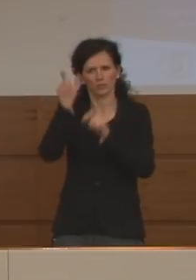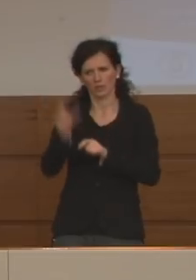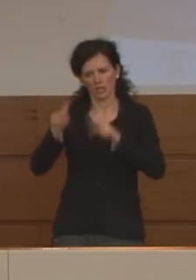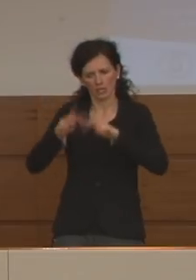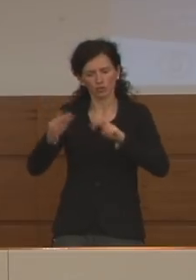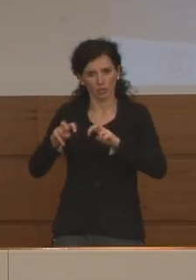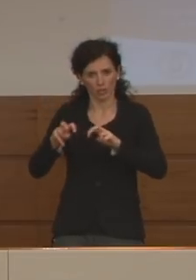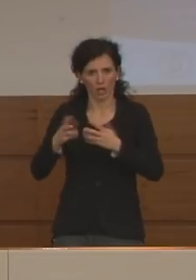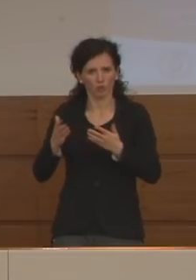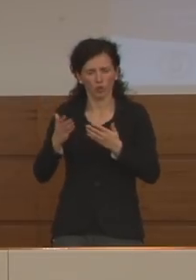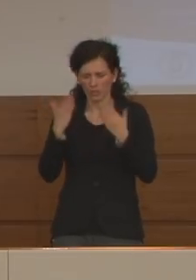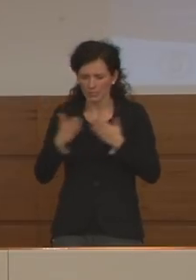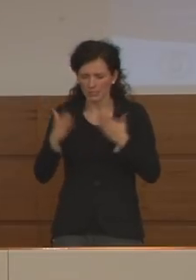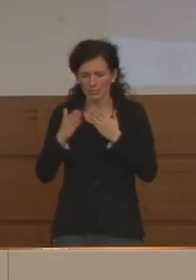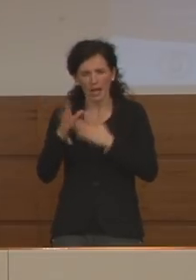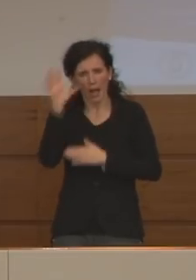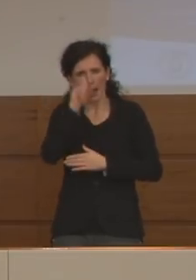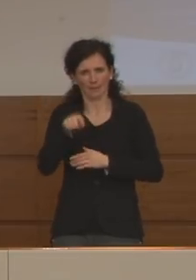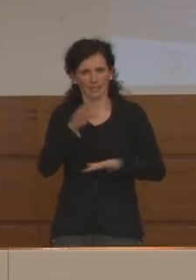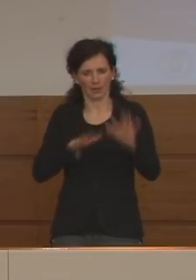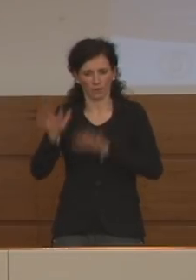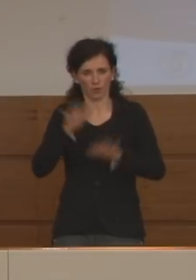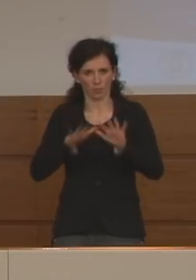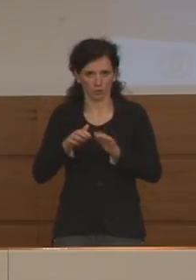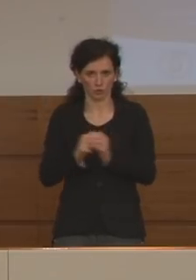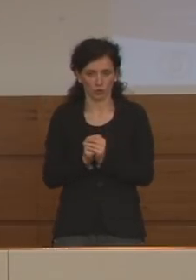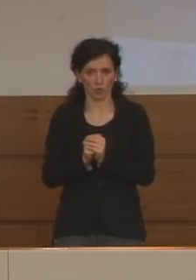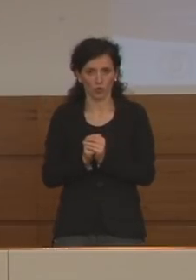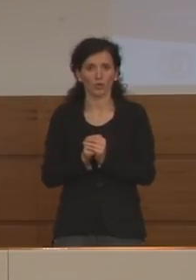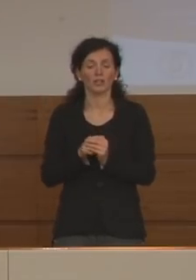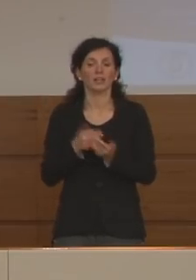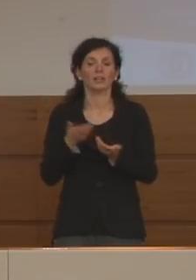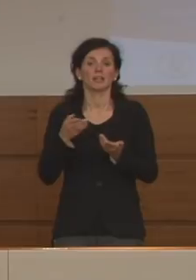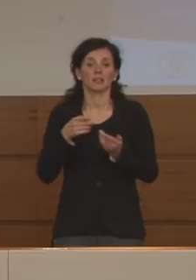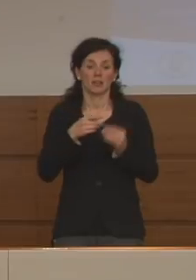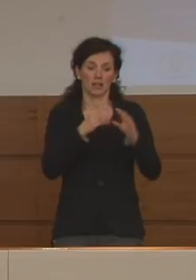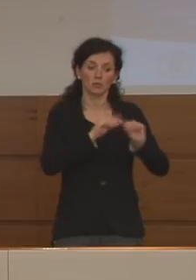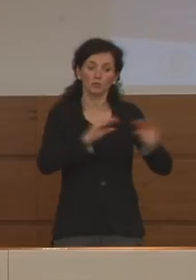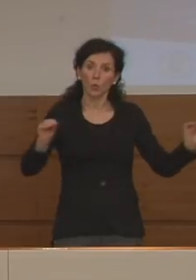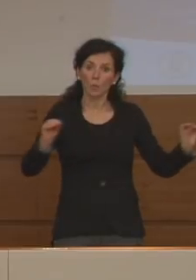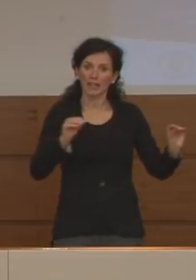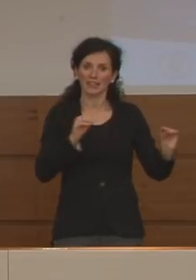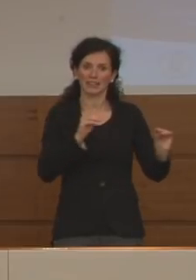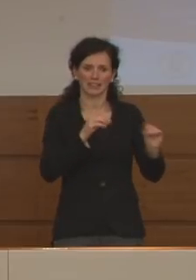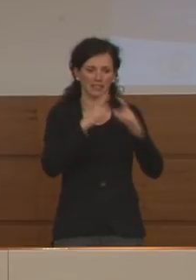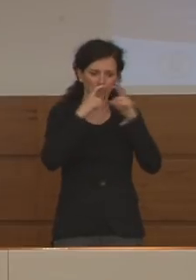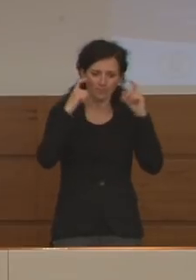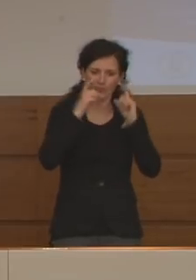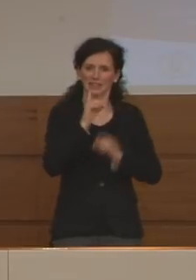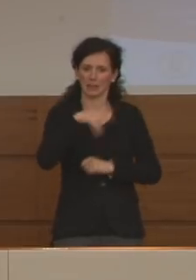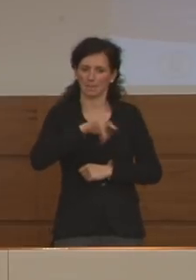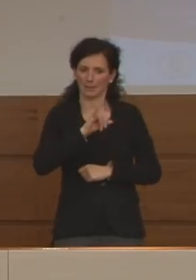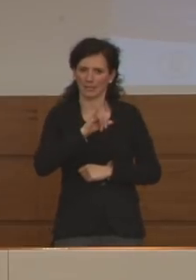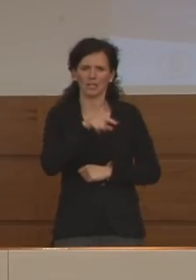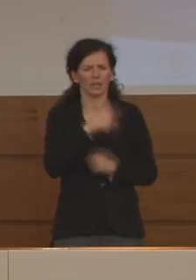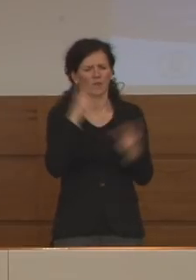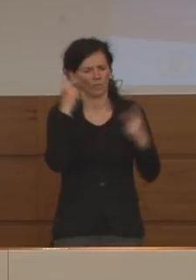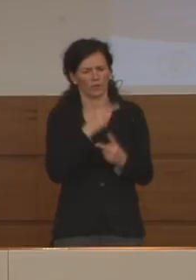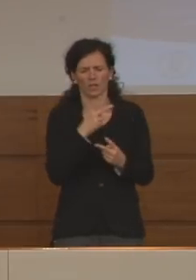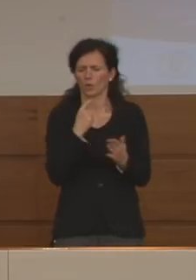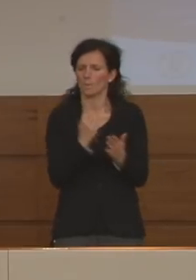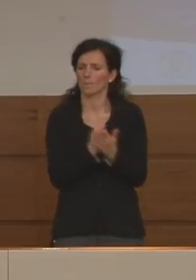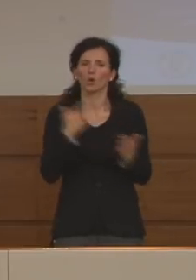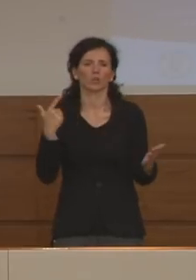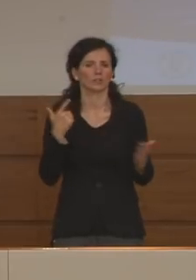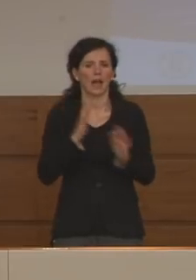una base indispensabile per quello che riguarda la protezione degli operatori ma voglio ricordare che nelle ultime